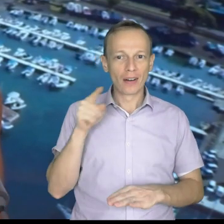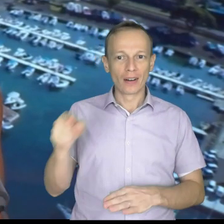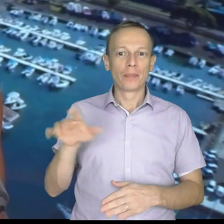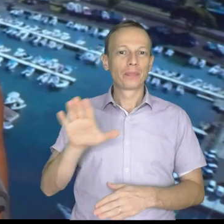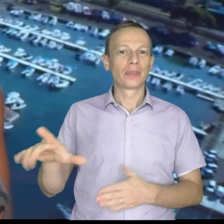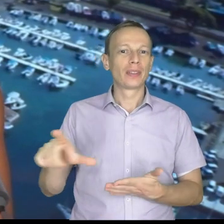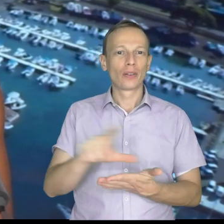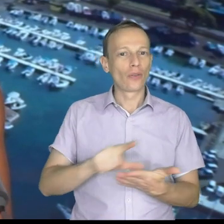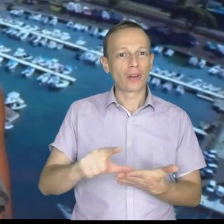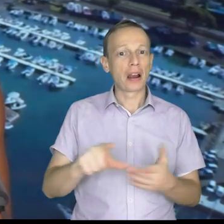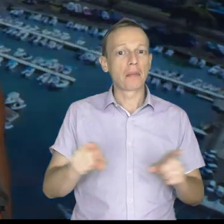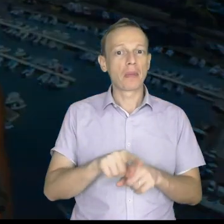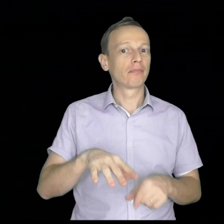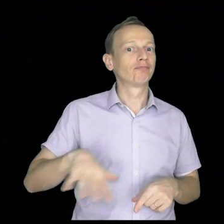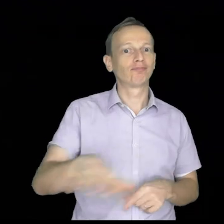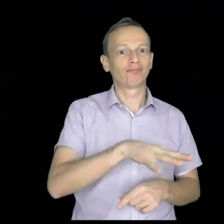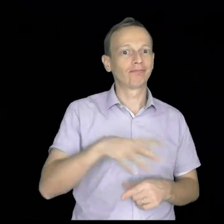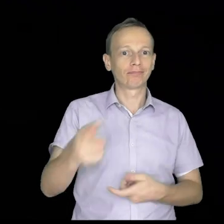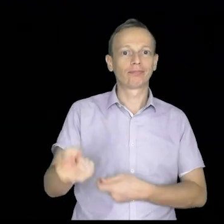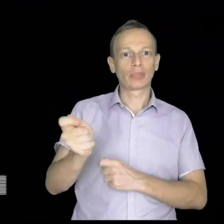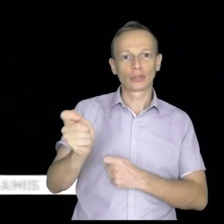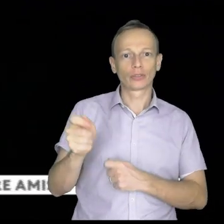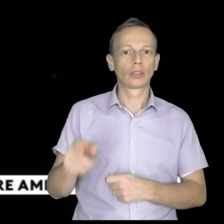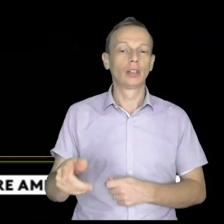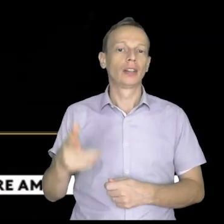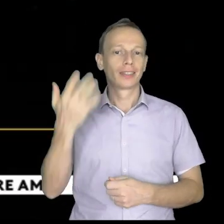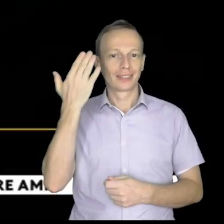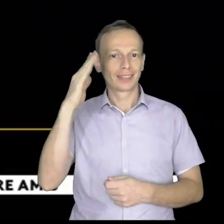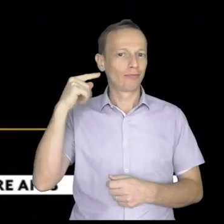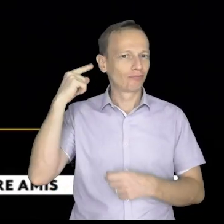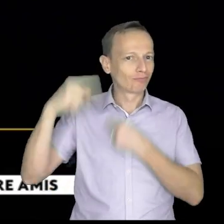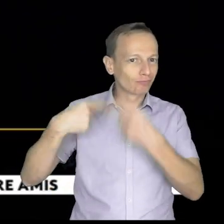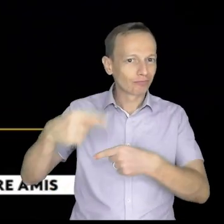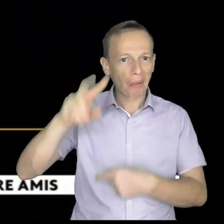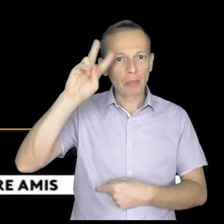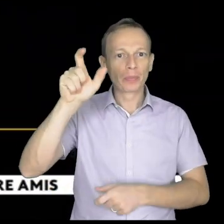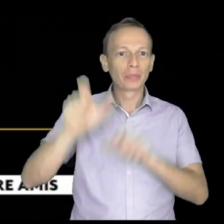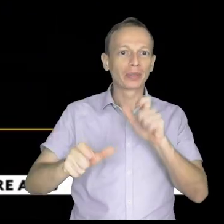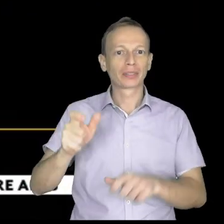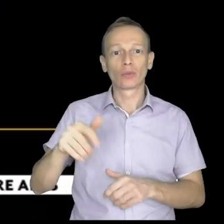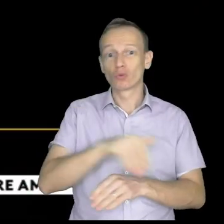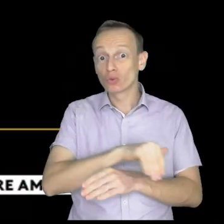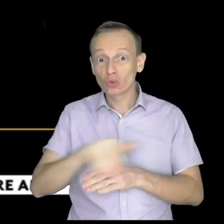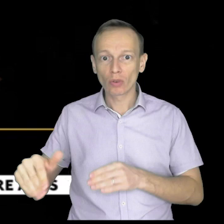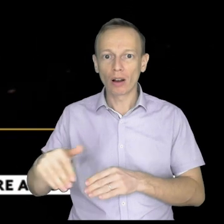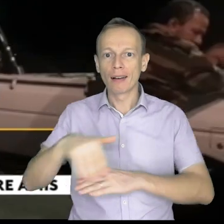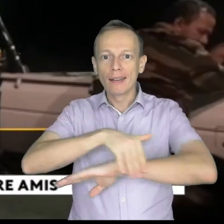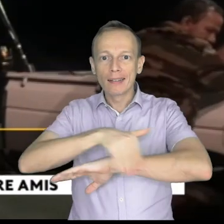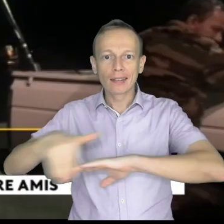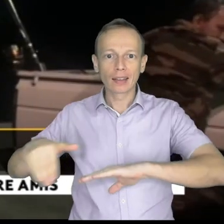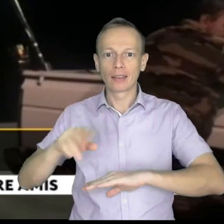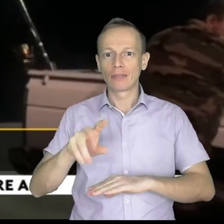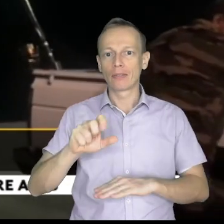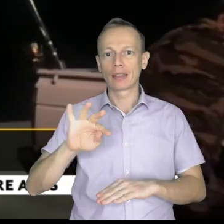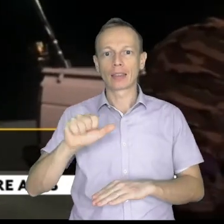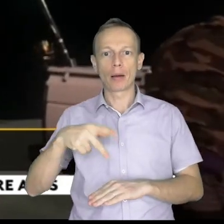bien locale que l'on retrouve un peu partout, la pêche à la ligne. Un rendez-vous de tradition pour les pêcheurs de l'île qui chaque soir, au quai de